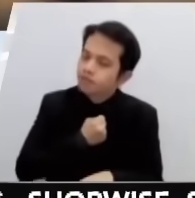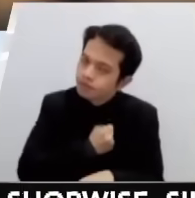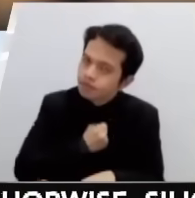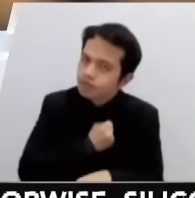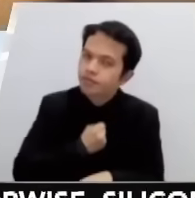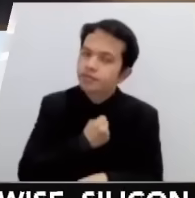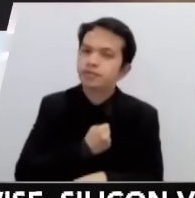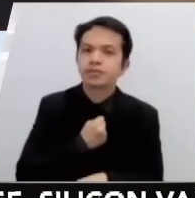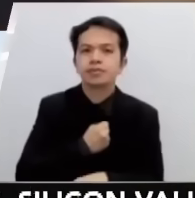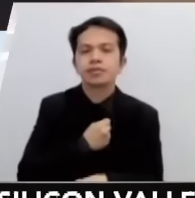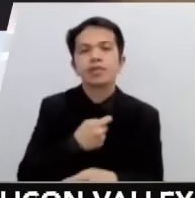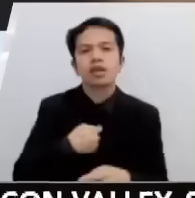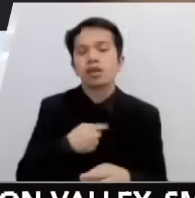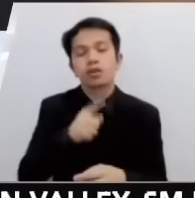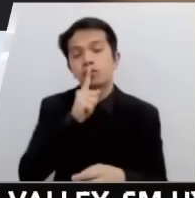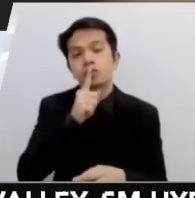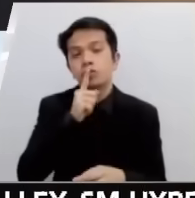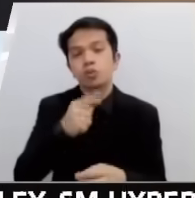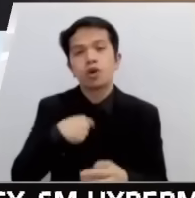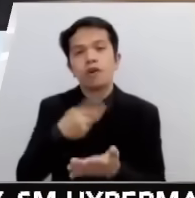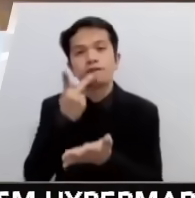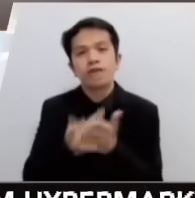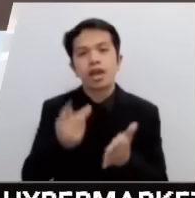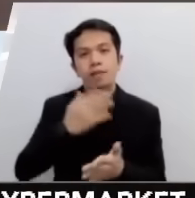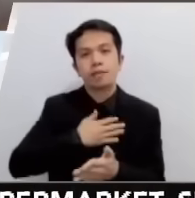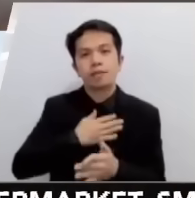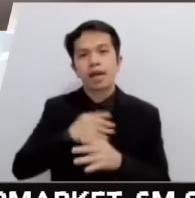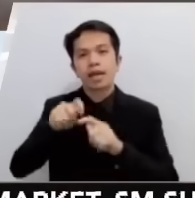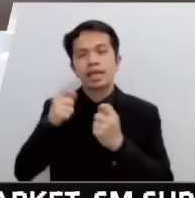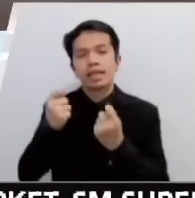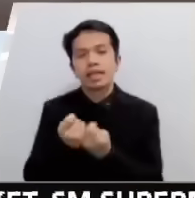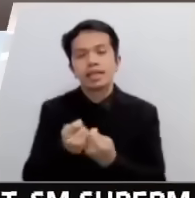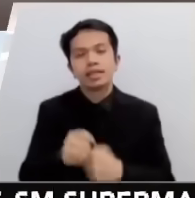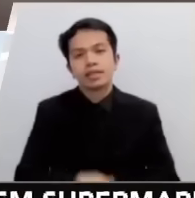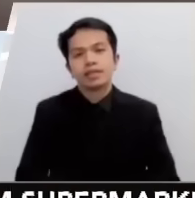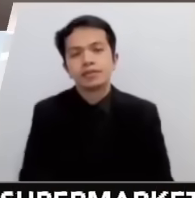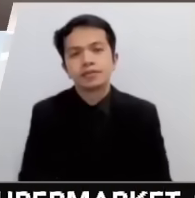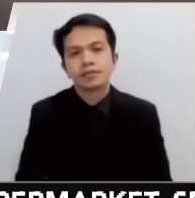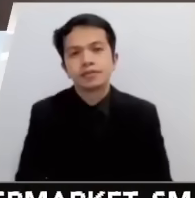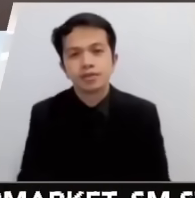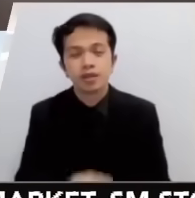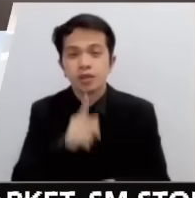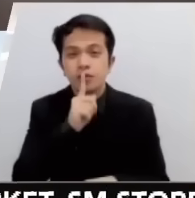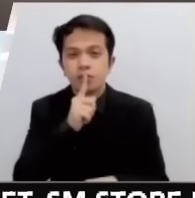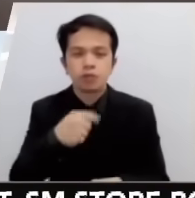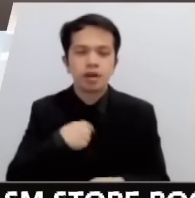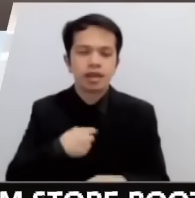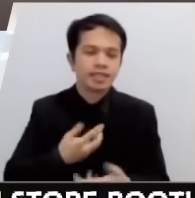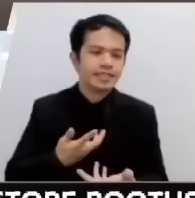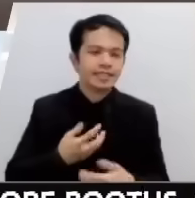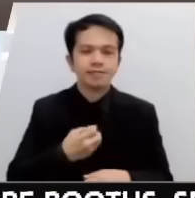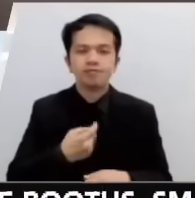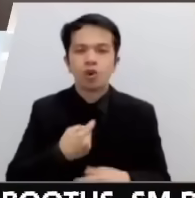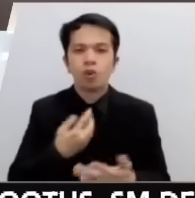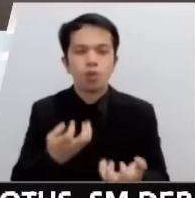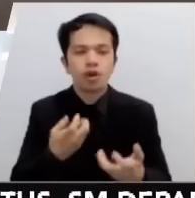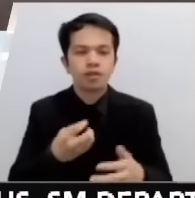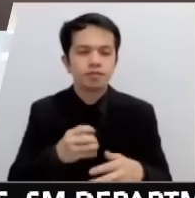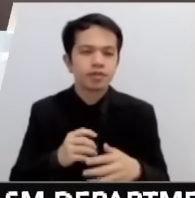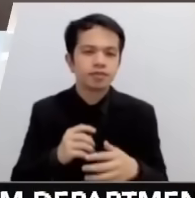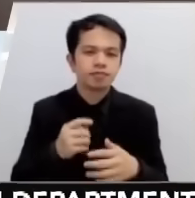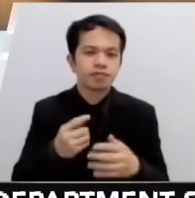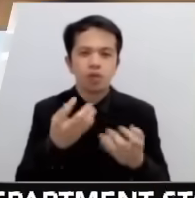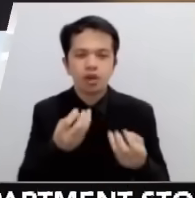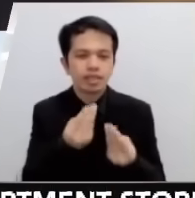let them down so to speak ah sa sobrang Uh eager beaver natin na matapos ang problema ng scamming walang